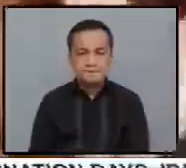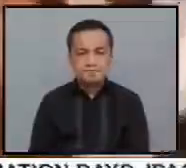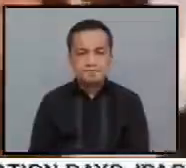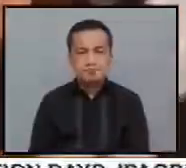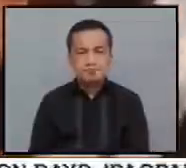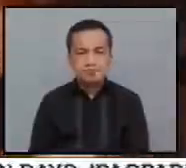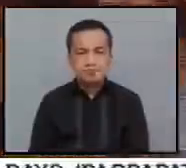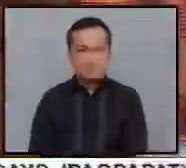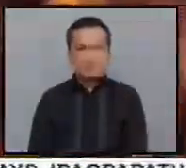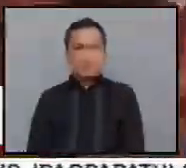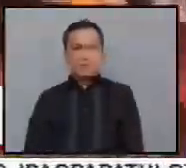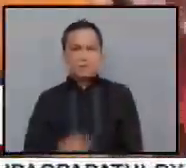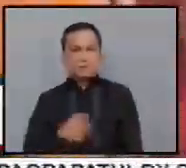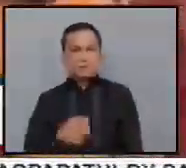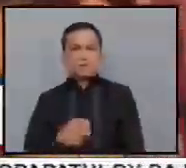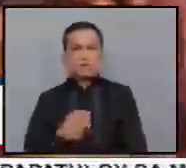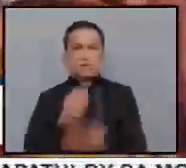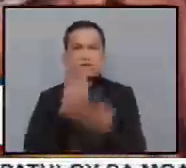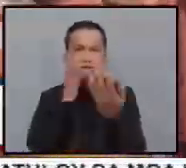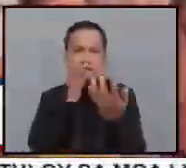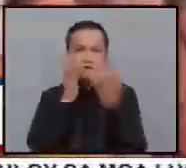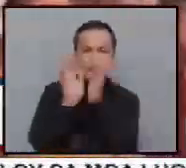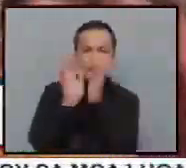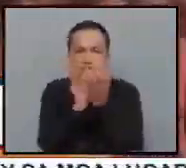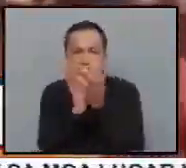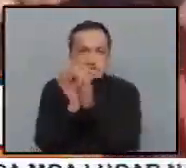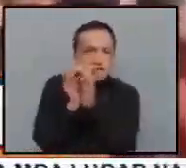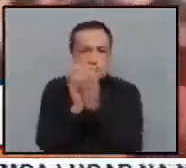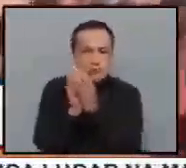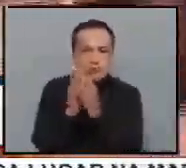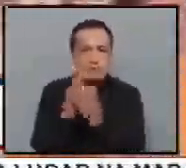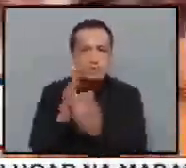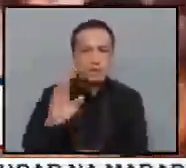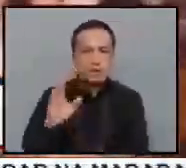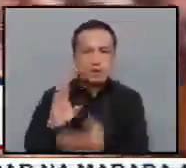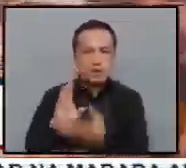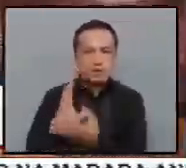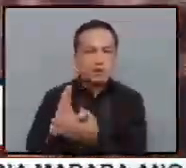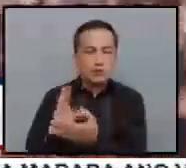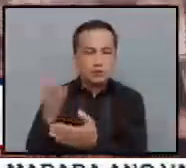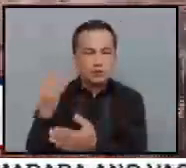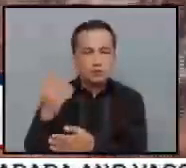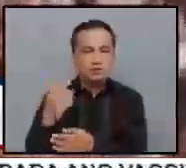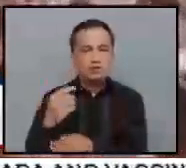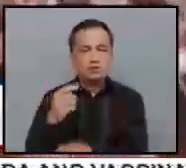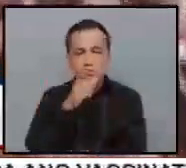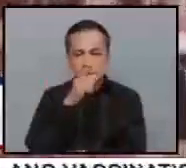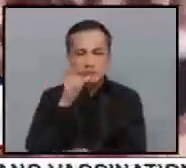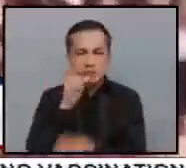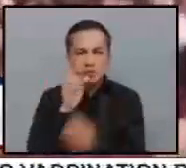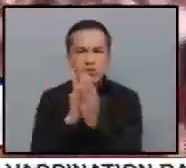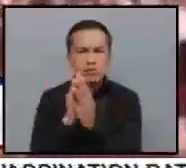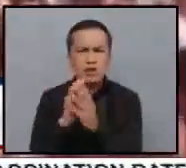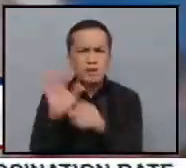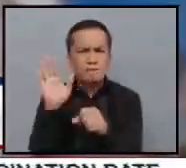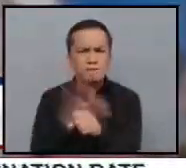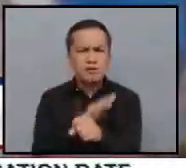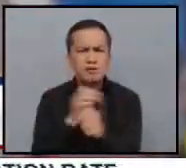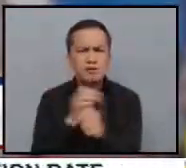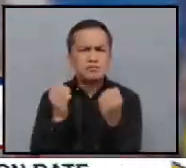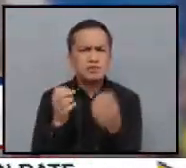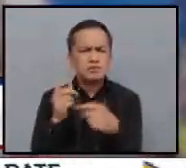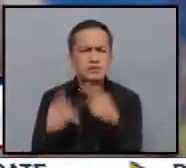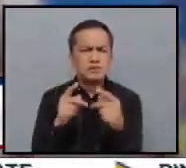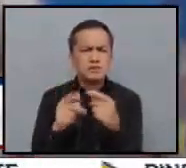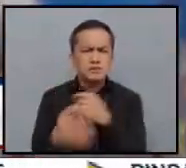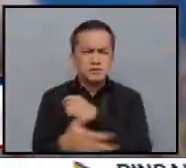Halos magkapalitan na ng mukha sa isla ng Boracay nitong Semana Santa. Siksikan at punong-puno kasi ng tao sa beach.